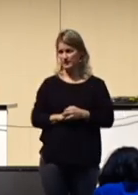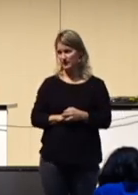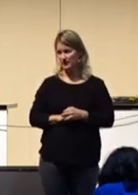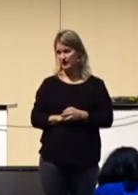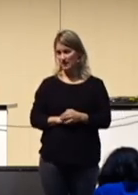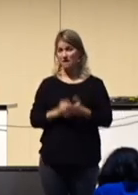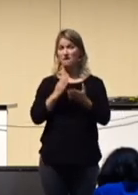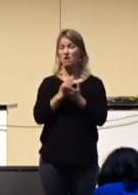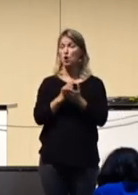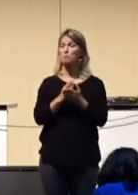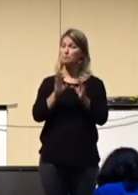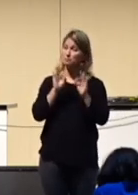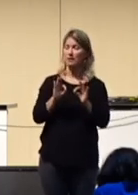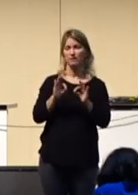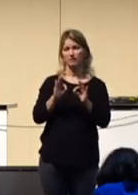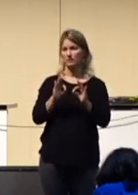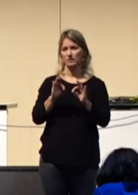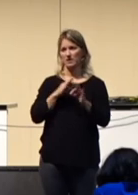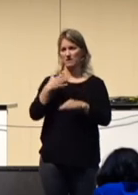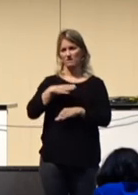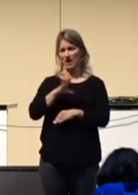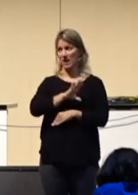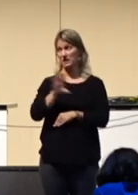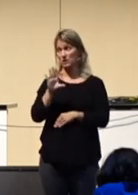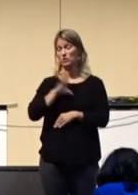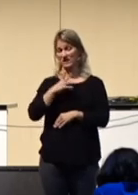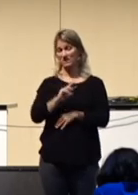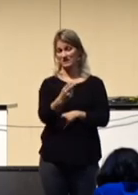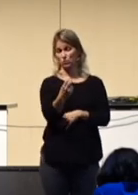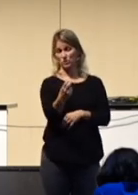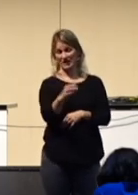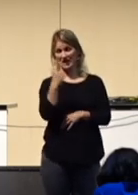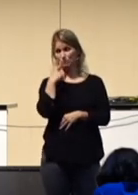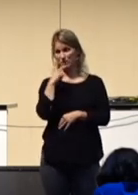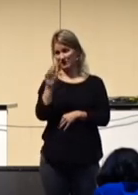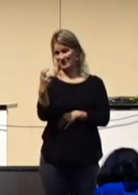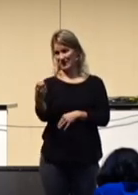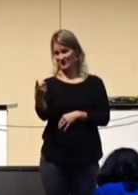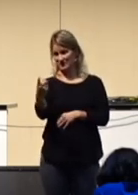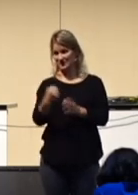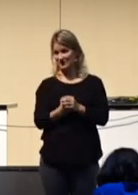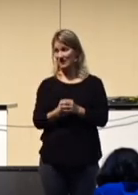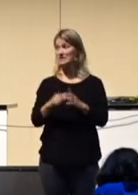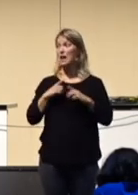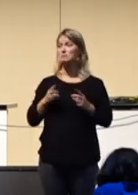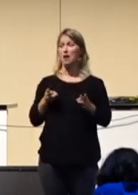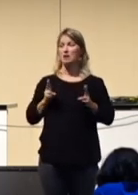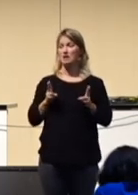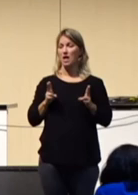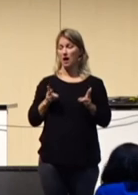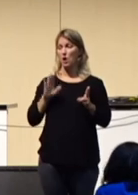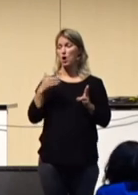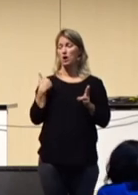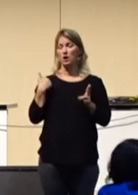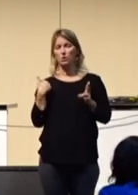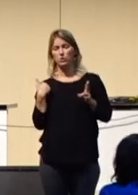wir gerade nicht wollten, und da saß ich ja noch dort unten, wo jetzt gerade Peter Krüger sitzt, dass Lehrer übermäßig belastet werden.